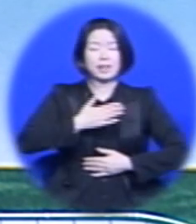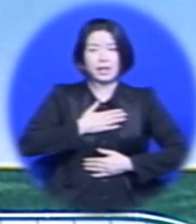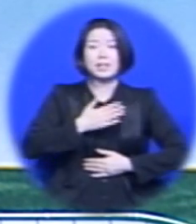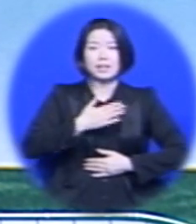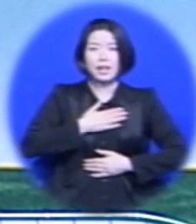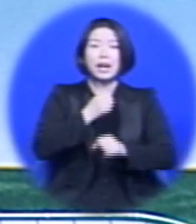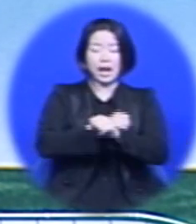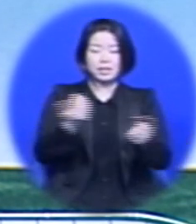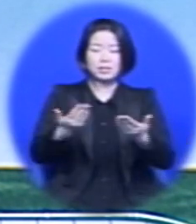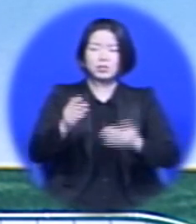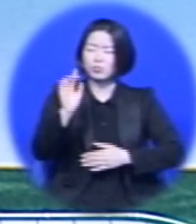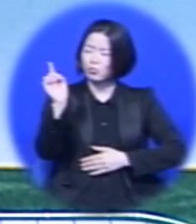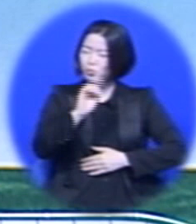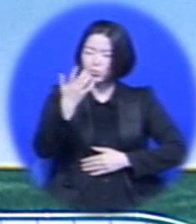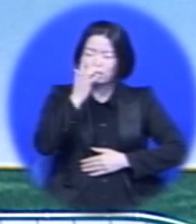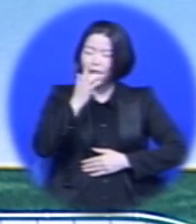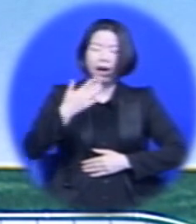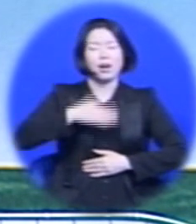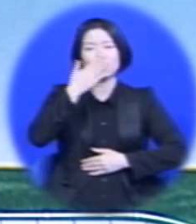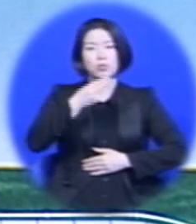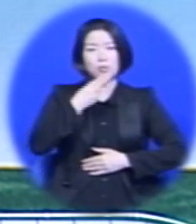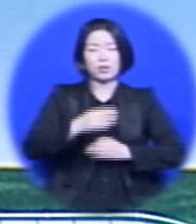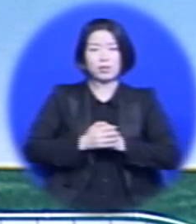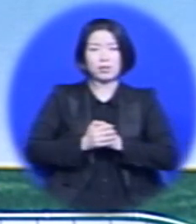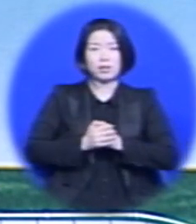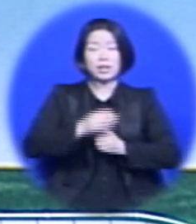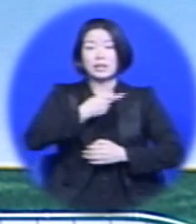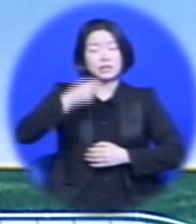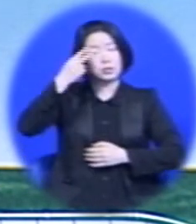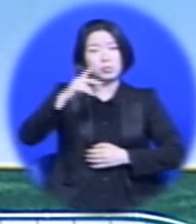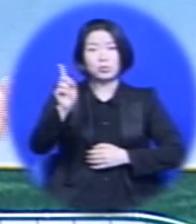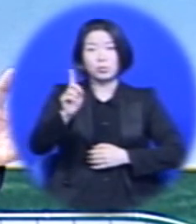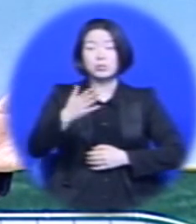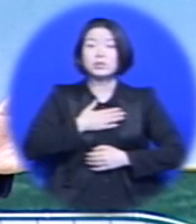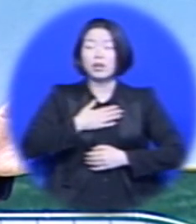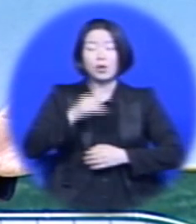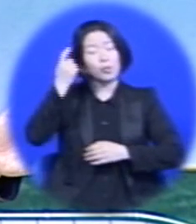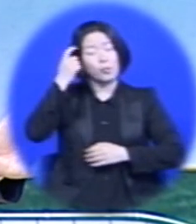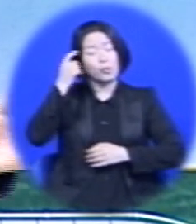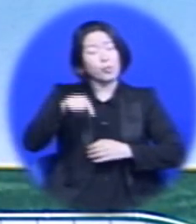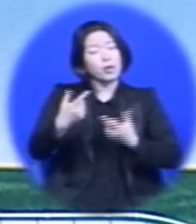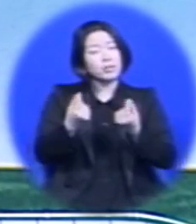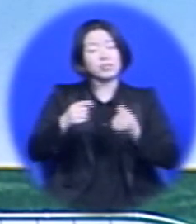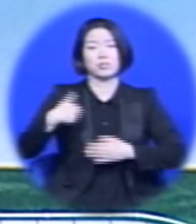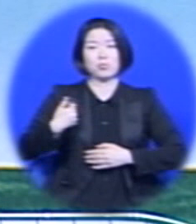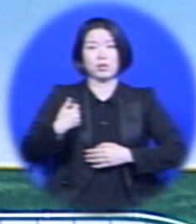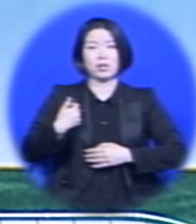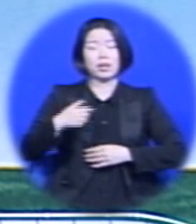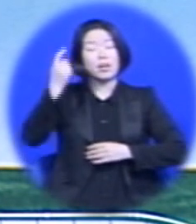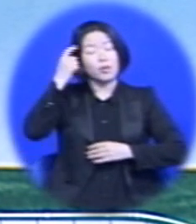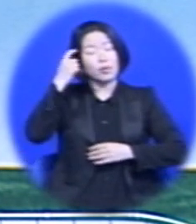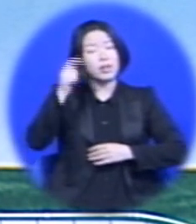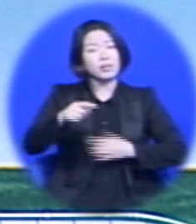내가 하는 일을 도무지 알 수가 없습니다 사도 바울도 도무지 내가 왜 이러는 거야 내가 왜 이렇게 사는